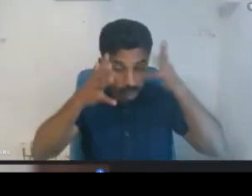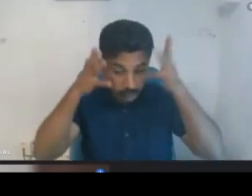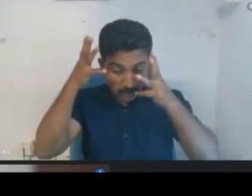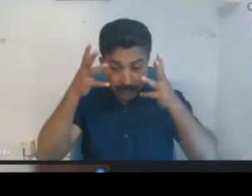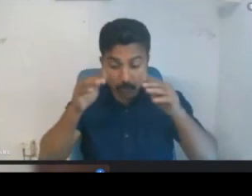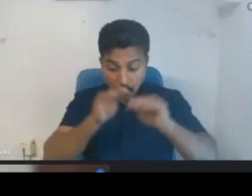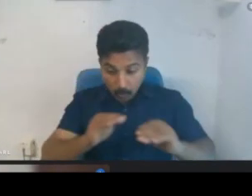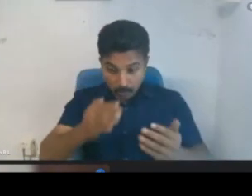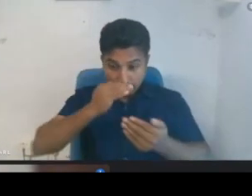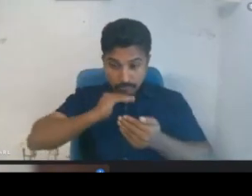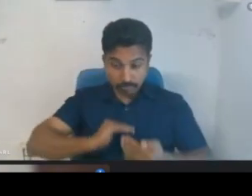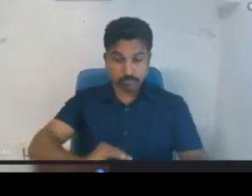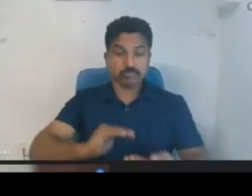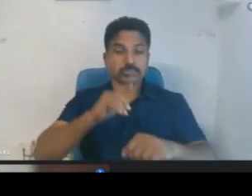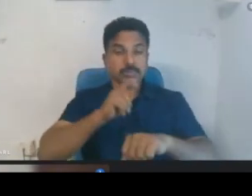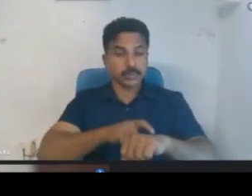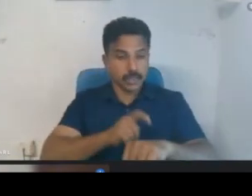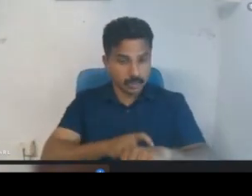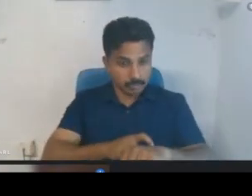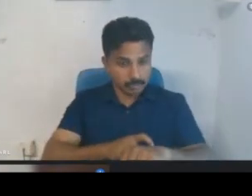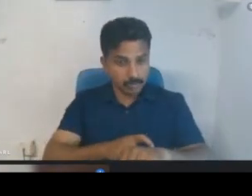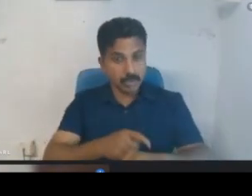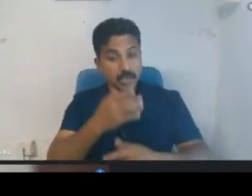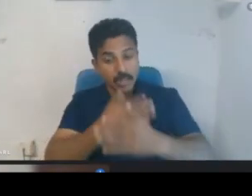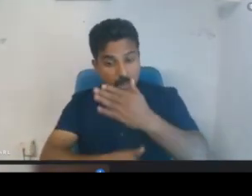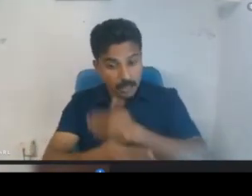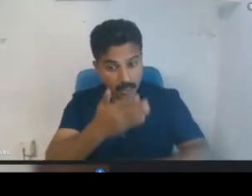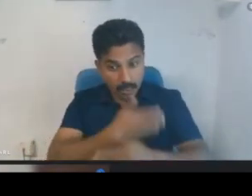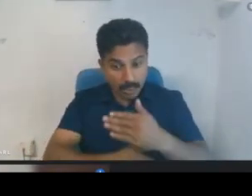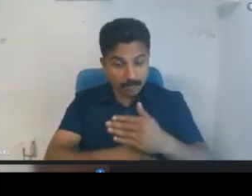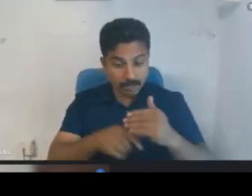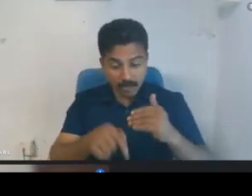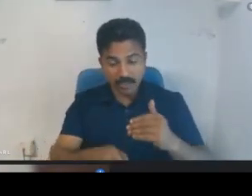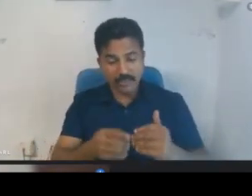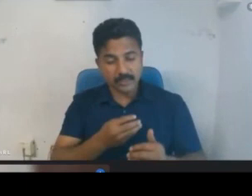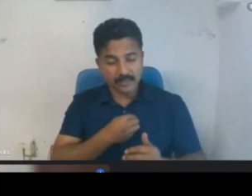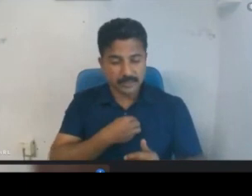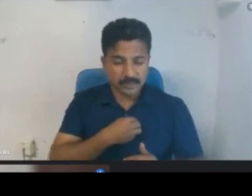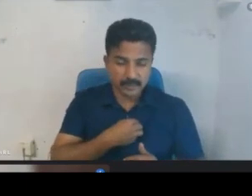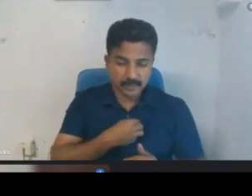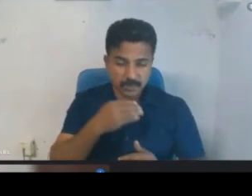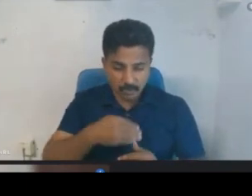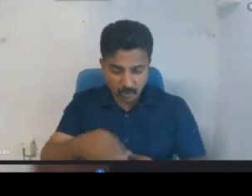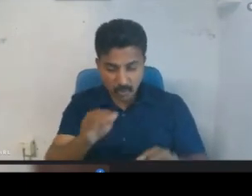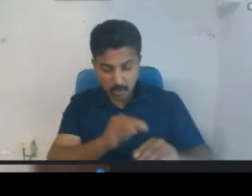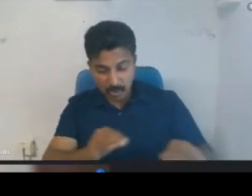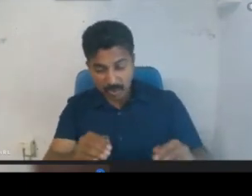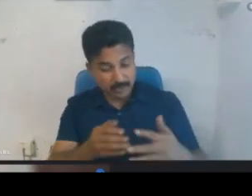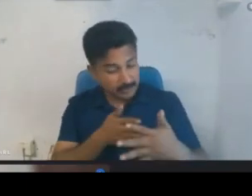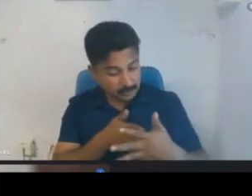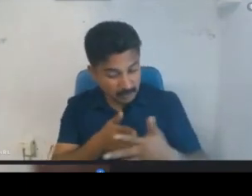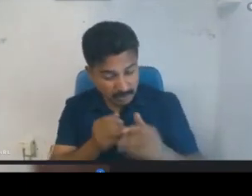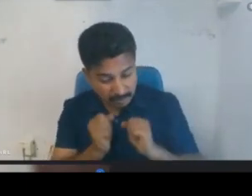ജനിച്ച സമയം മുതൽ തന്നെ ചിലപ്പോൾ കുട്ടികളുടെ ഭിന്നശേഷി എന്തെങ്കിലും വേദനയിലൂടെ കടന്നു പോകുന്നതായിരിക്കാം, അല്ലെങ്കിൽ കുട്ടികൾ എന്തെങ്കിലും കഷ്ടപ്പാടുകളിലൂടെ